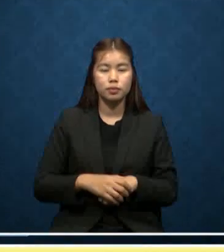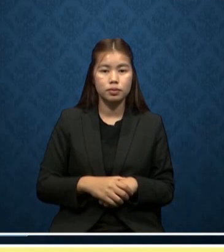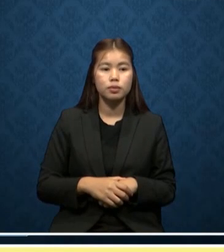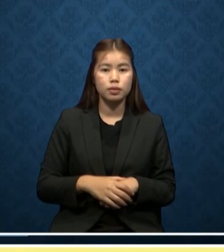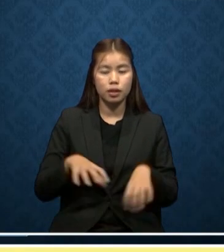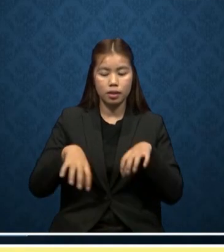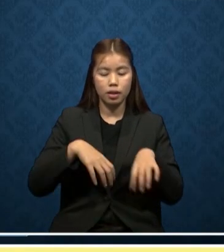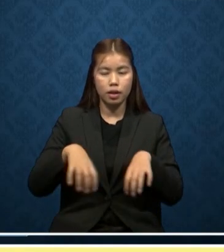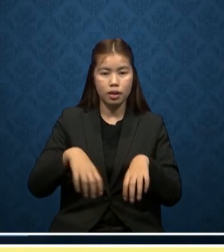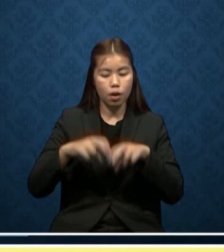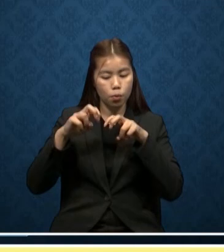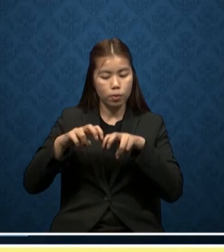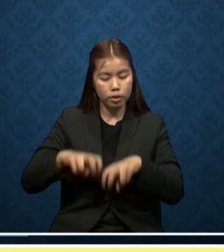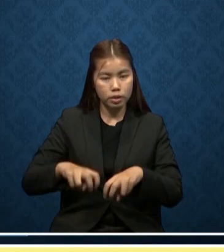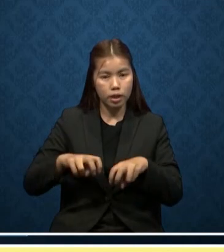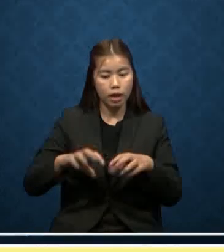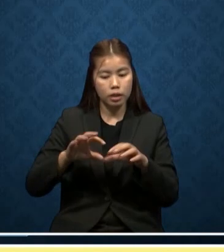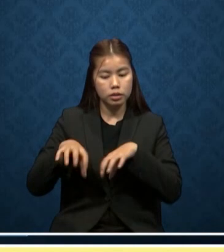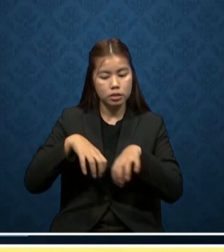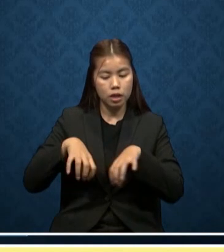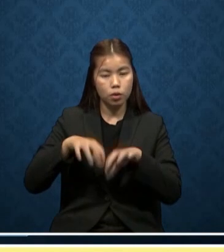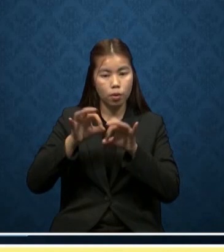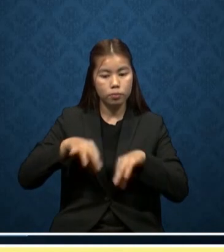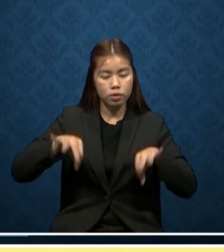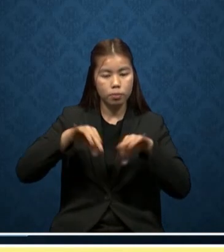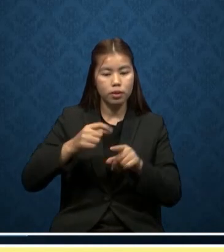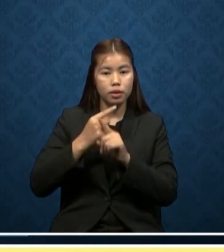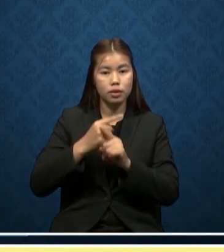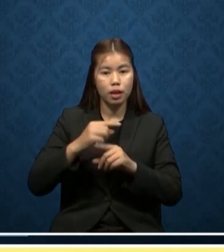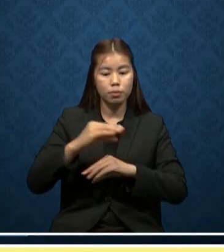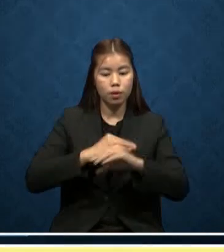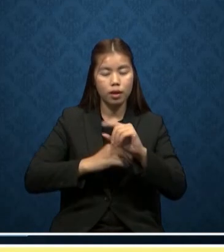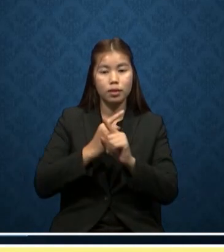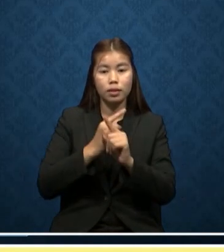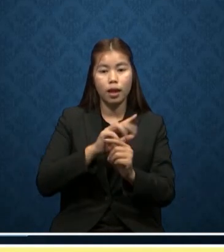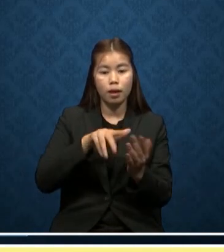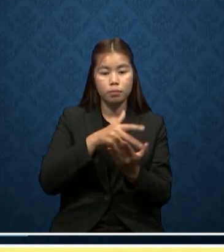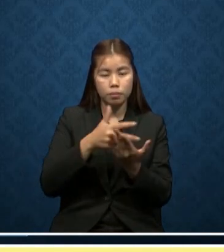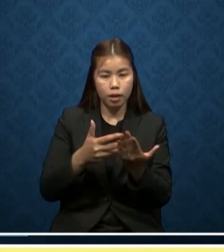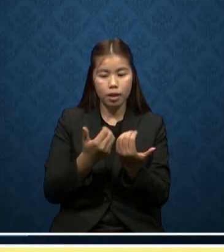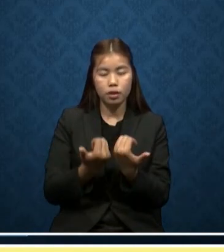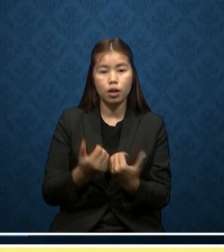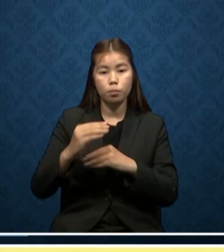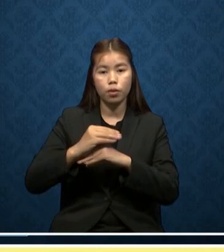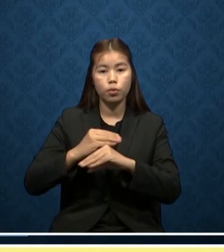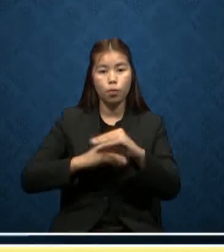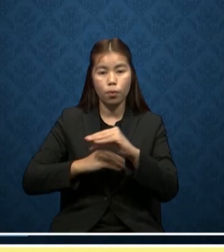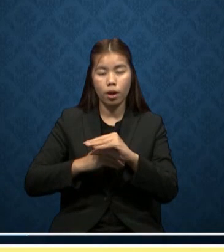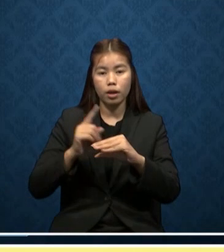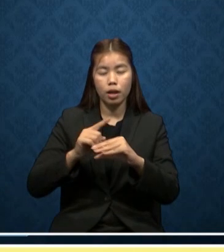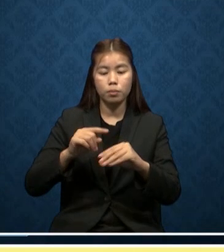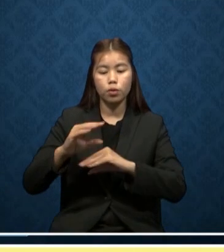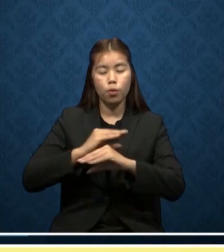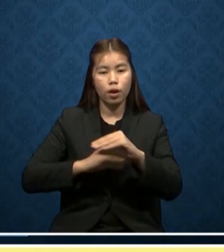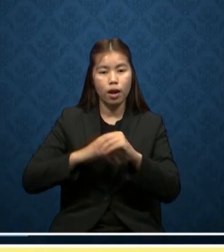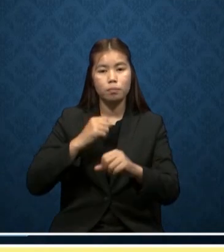พิจารณากลั่นกรองและจัดลำดับความสำคัญของโครงการตามแผนนะครับส่วนใหญ่เป็นโครงการที่มีลักษณะเป็นภารกิจประจำของของ